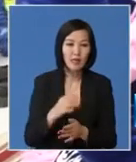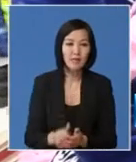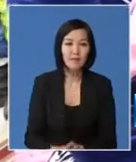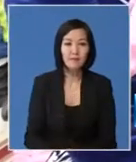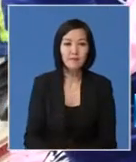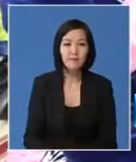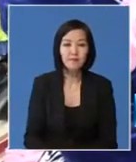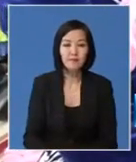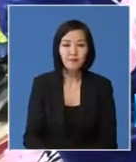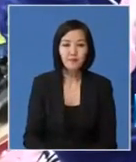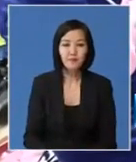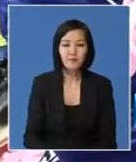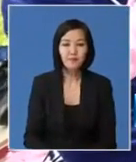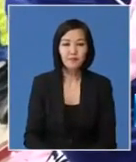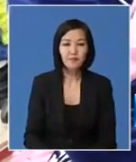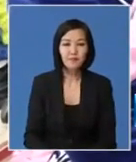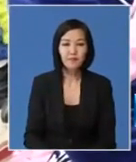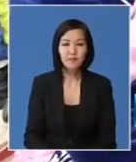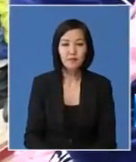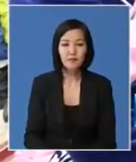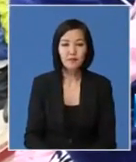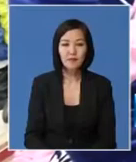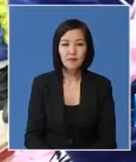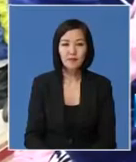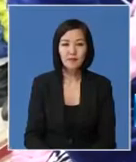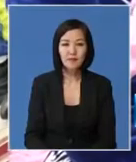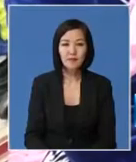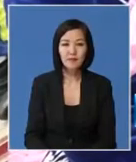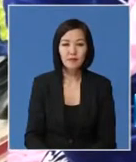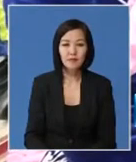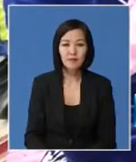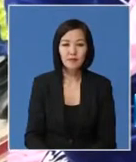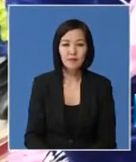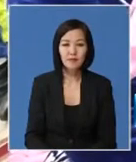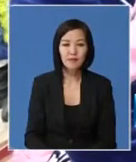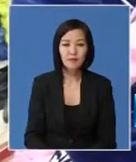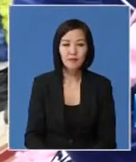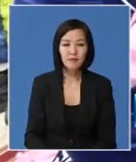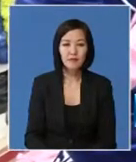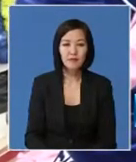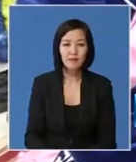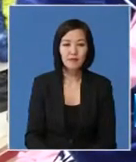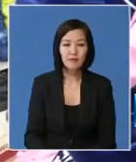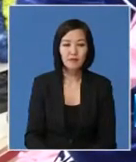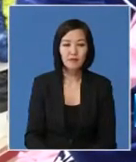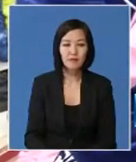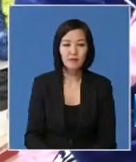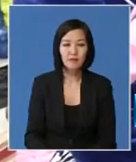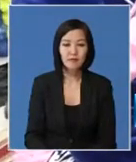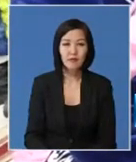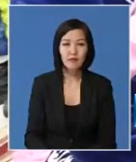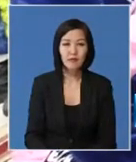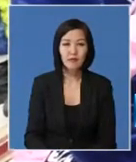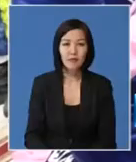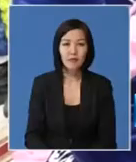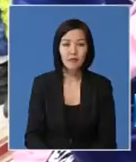Алла, жаратушы менің бата емес, қызы пайғамбардың батасы. Асмол болсын, берекеңіз күшті болсын, тілектеріңіз қабыл